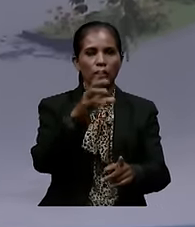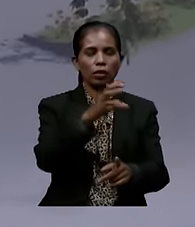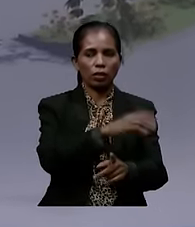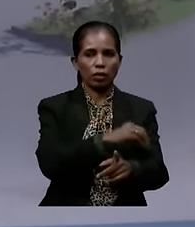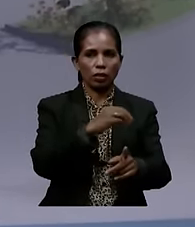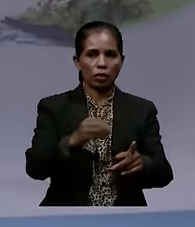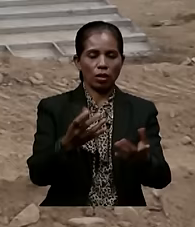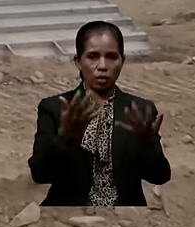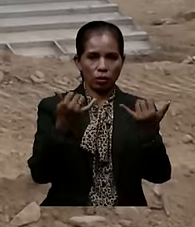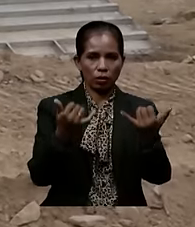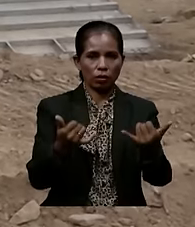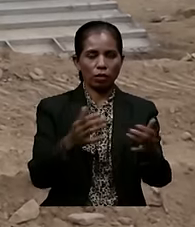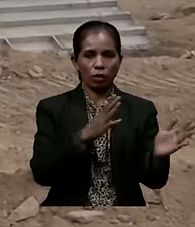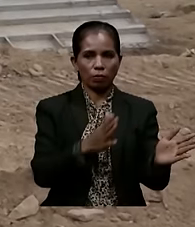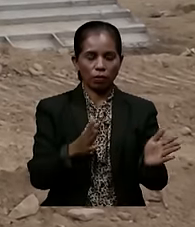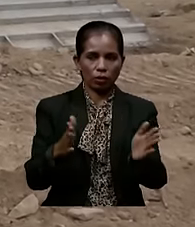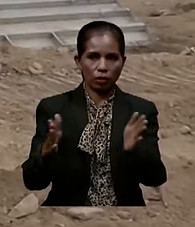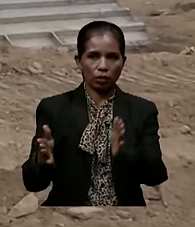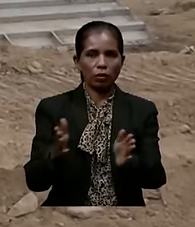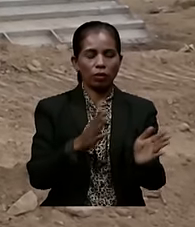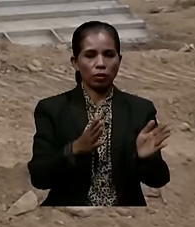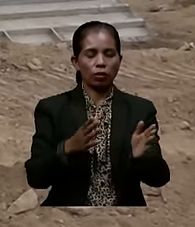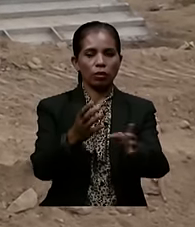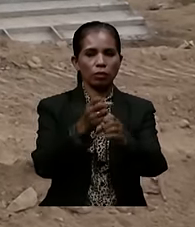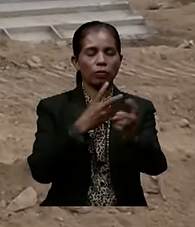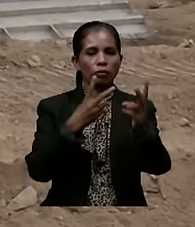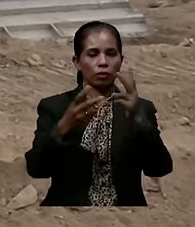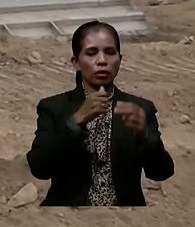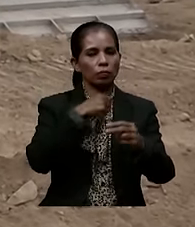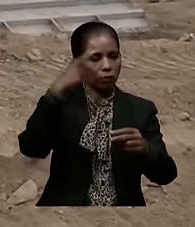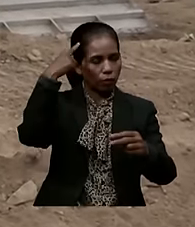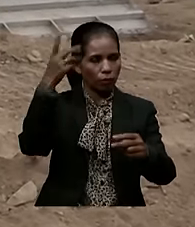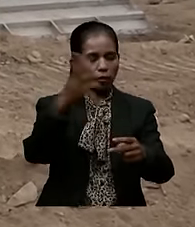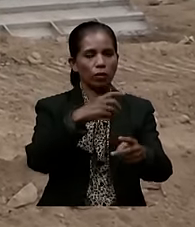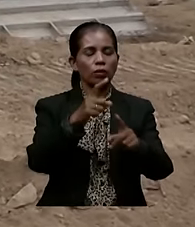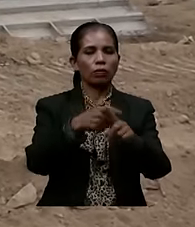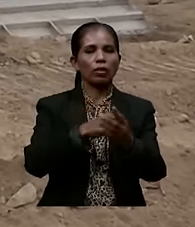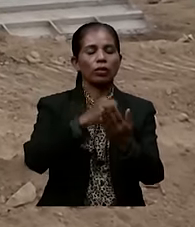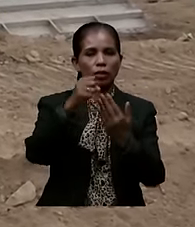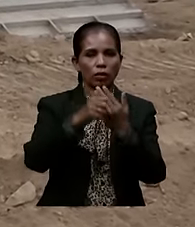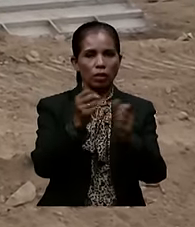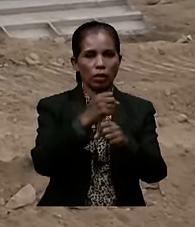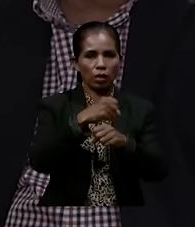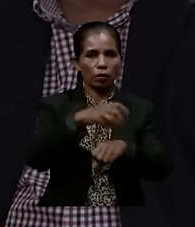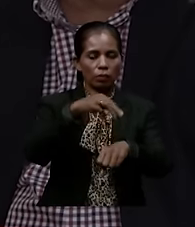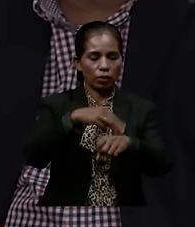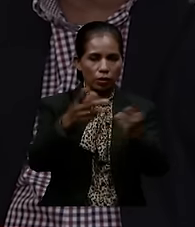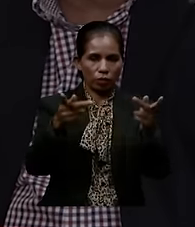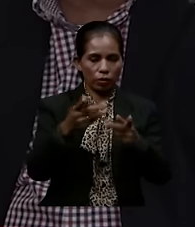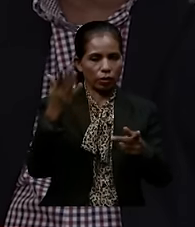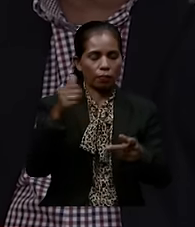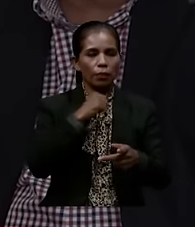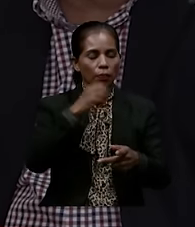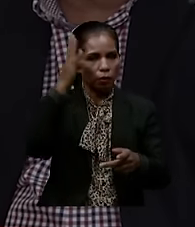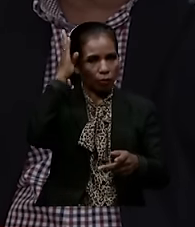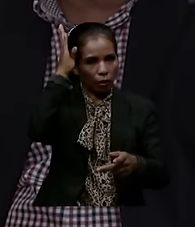nebe dadaun ne ia prosesu ho di preparasi mu visita Papa Francisco ia fulan setembro nebe sei halau misa ia fatin refere dong Virgílio mos